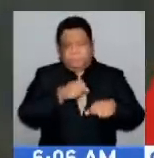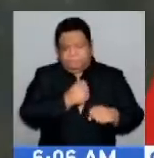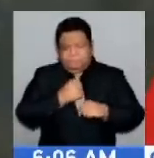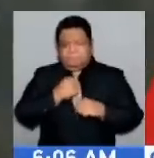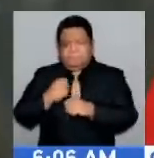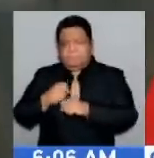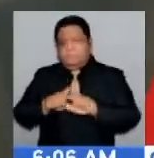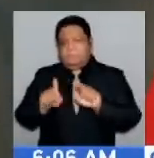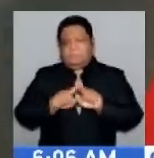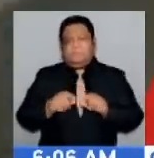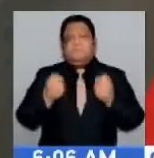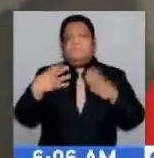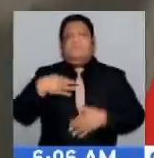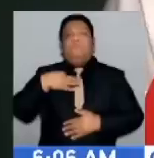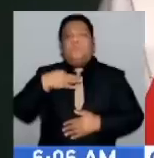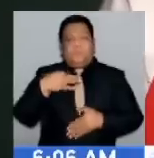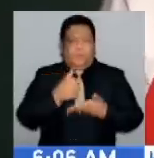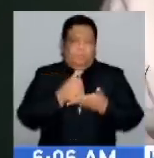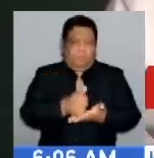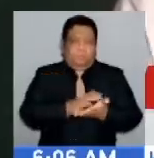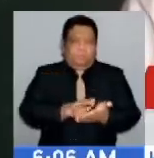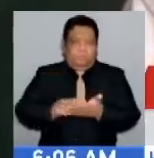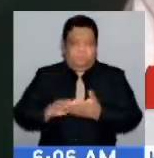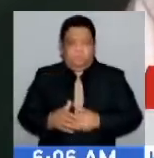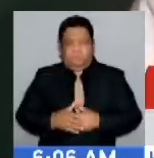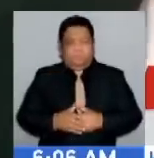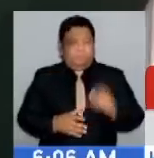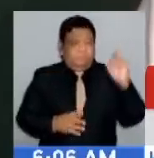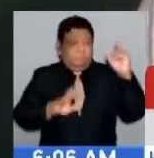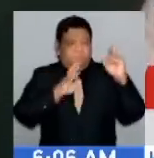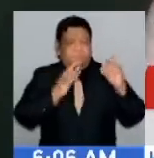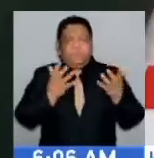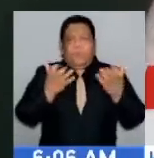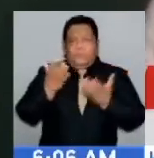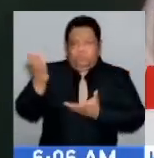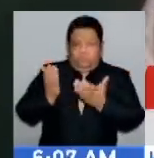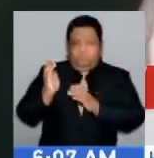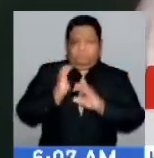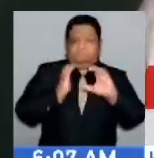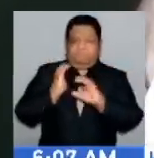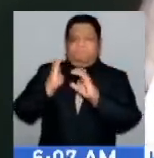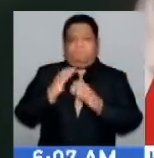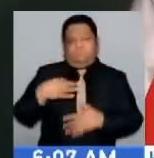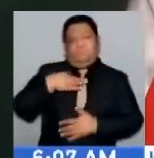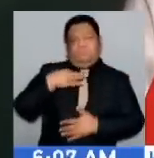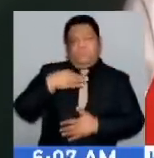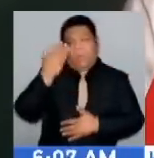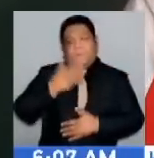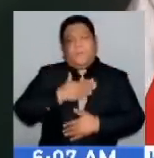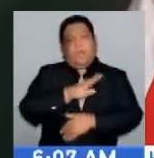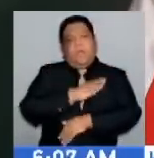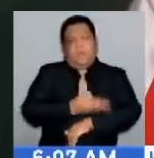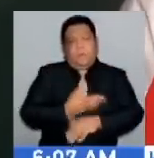paglilinis. Talagang gusto na namin mag-serve kay Nazareno. Kasi yung anak ko gusto kong malapit talaga sa kay